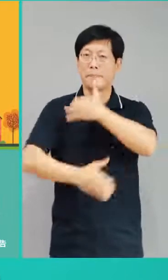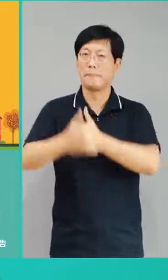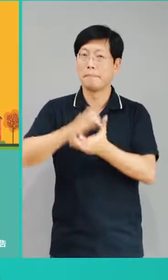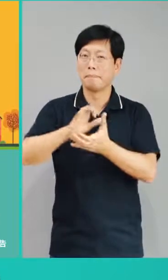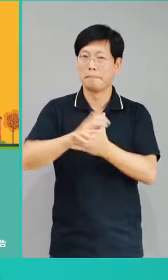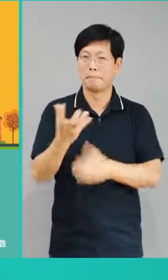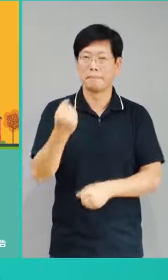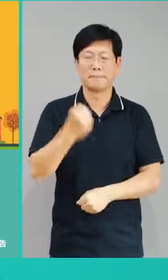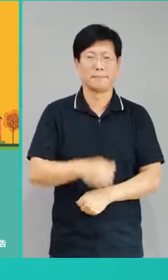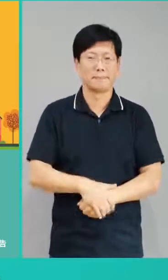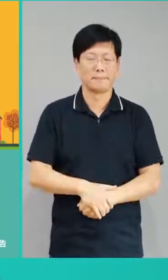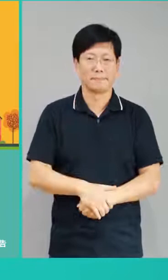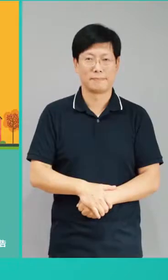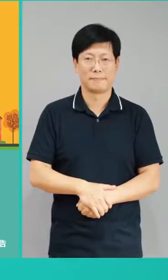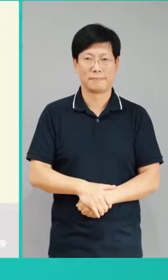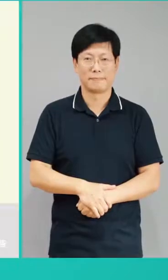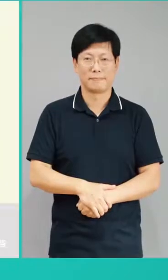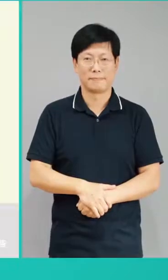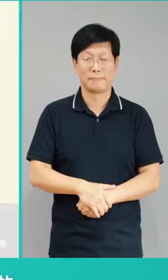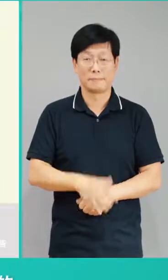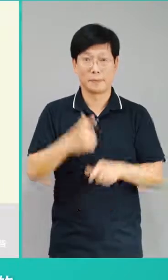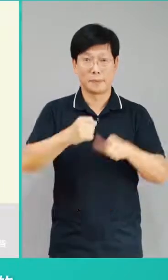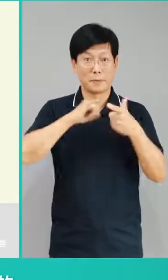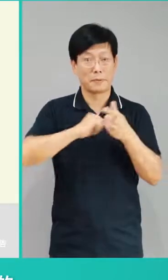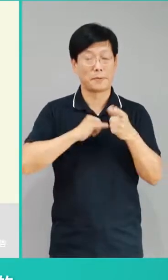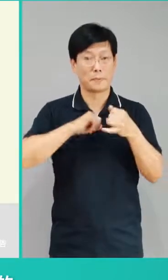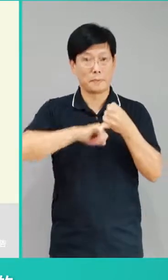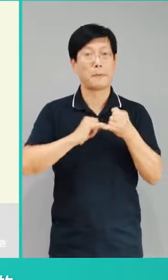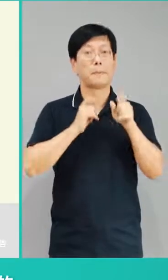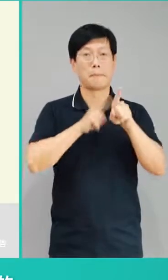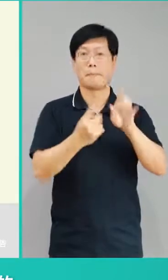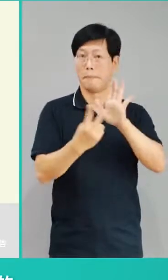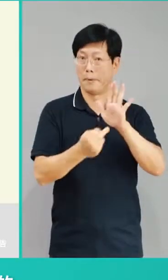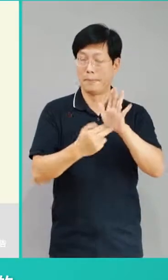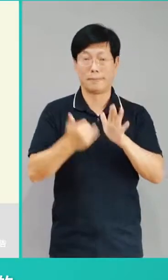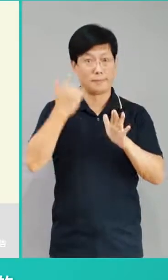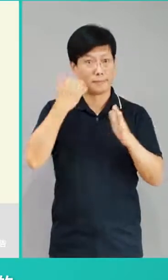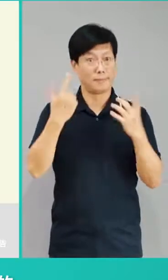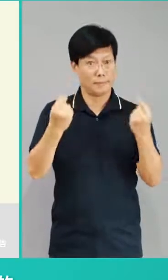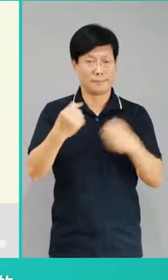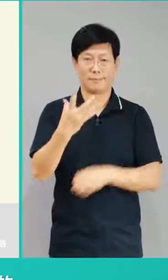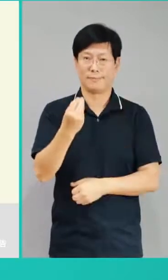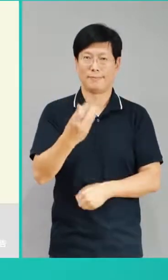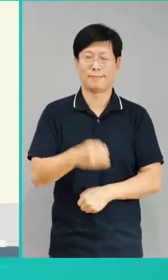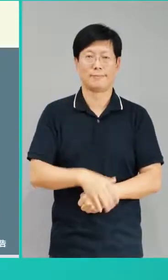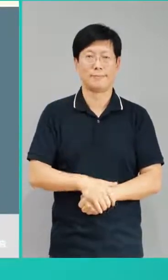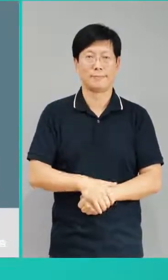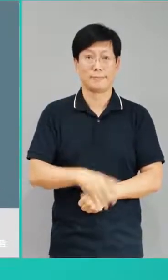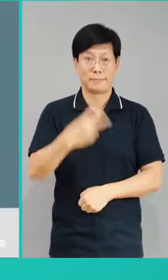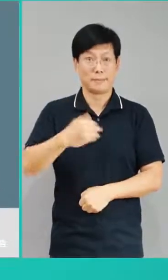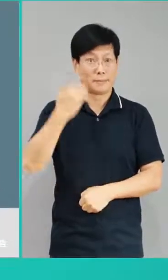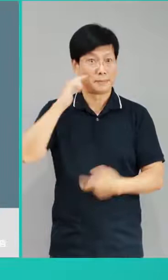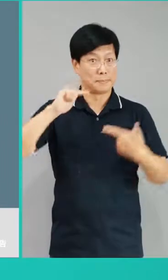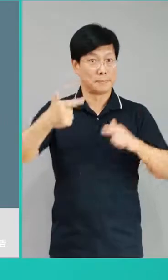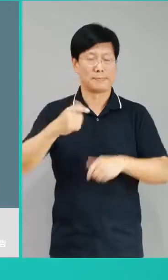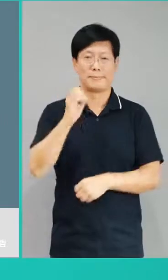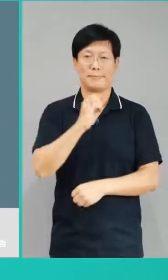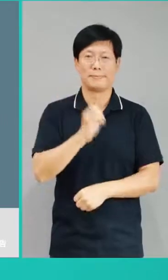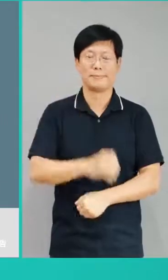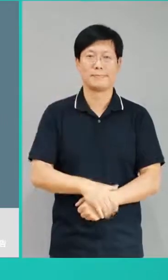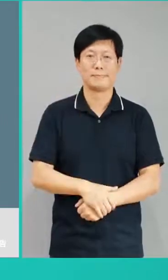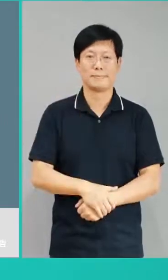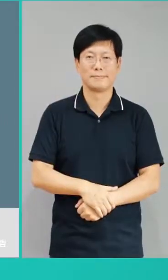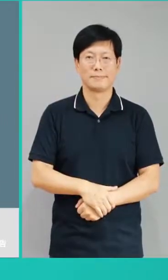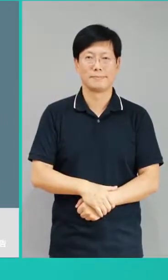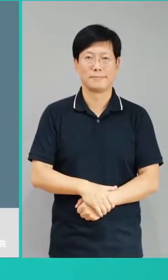身心障碍者的权利。在公约的精神里，没有谁是一样的，也没有谁是